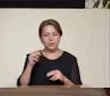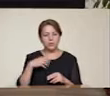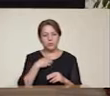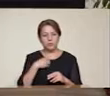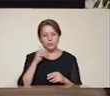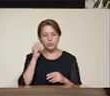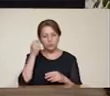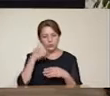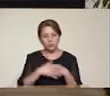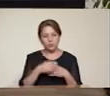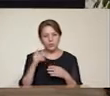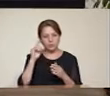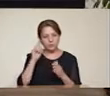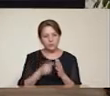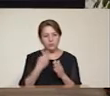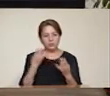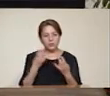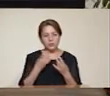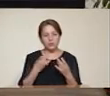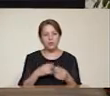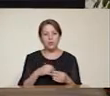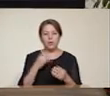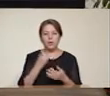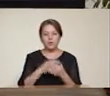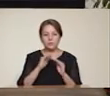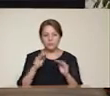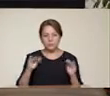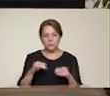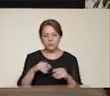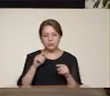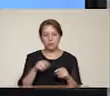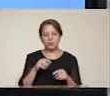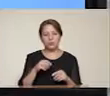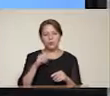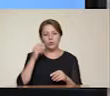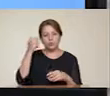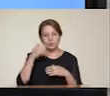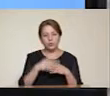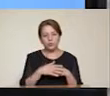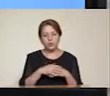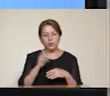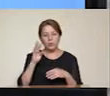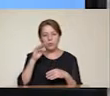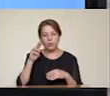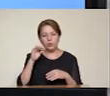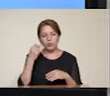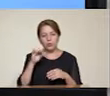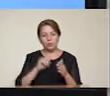bilishimiz lozim. Aziz o'quvchilar, kinematikaning asosiy tushunchalariga bu moddiy